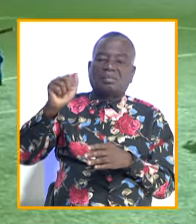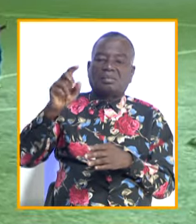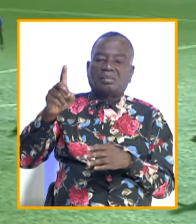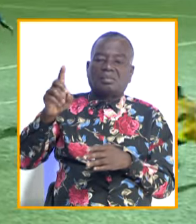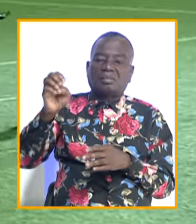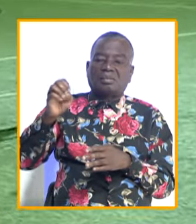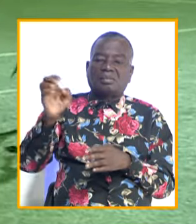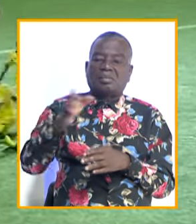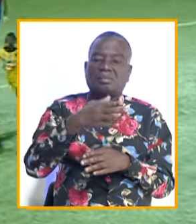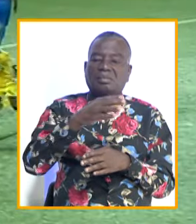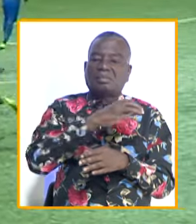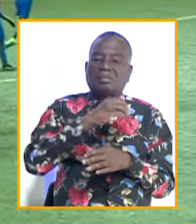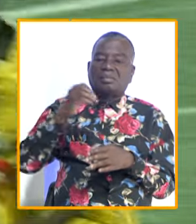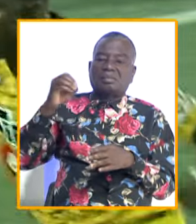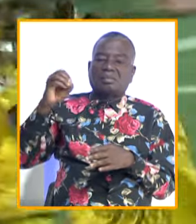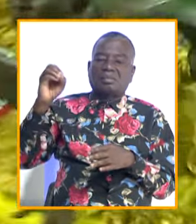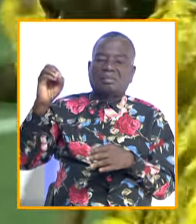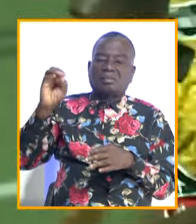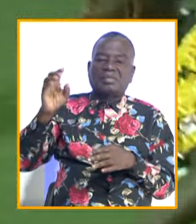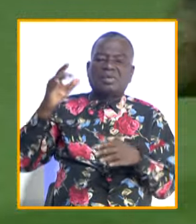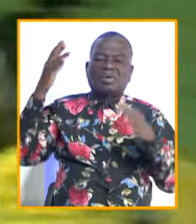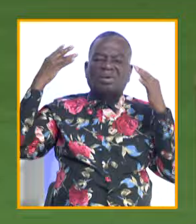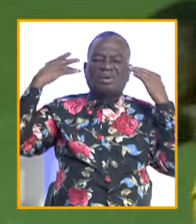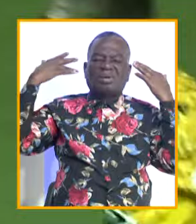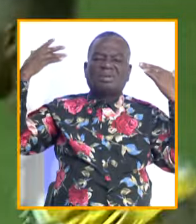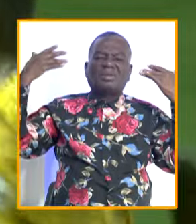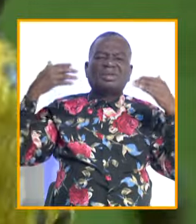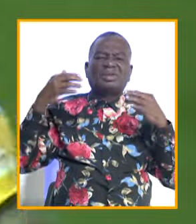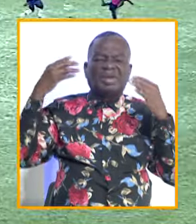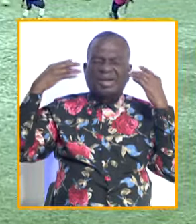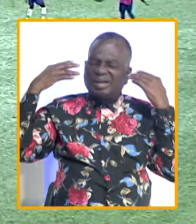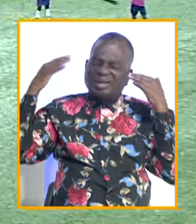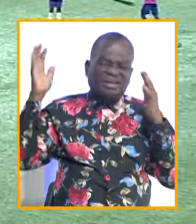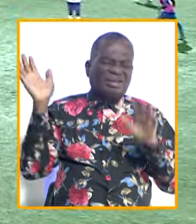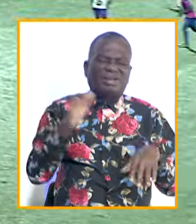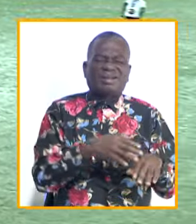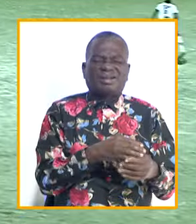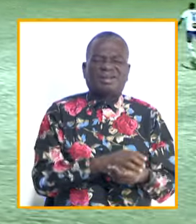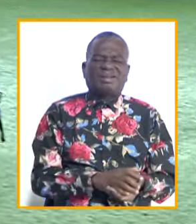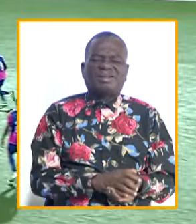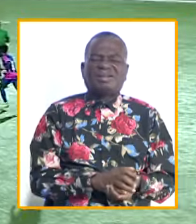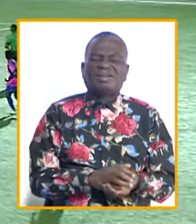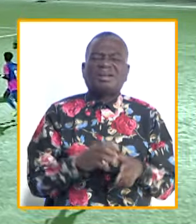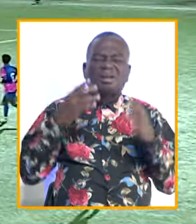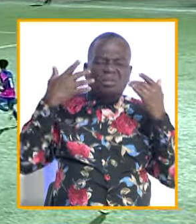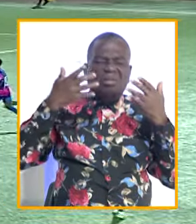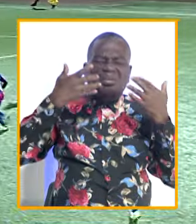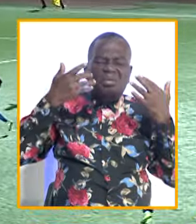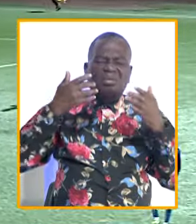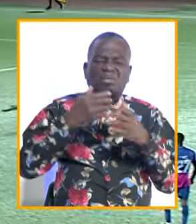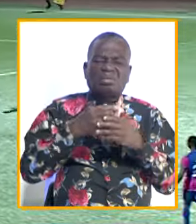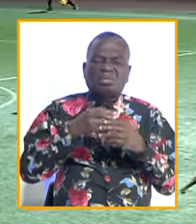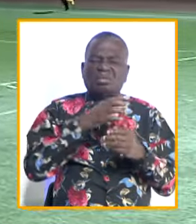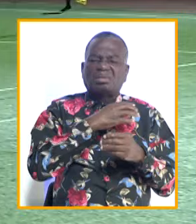RCA et la SEC Mimosa en Coupe de la Confédération sont les représentants ivoiriens sur le continent. Ces quatre clubs ont remporté au moins une fois le titre